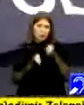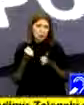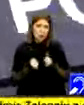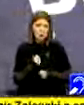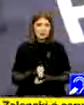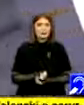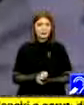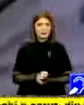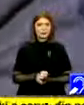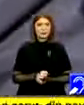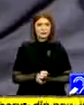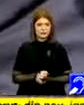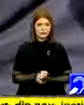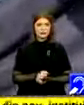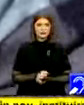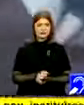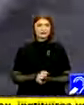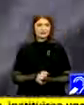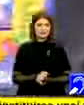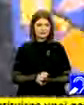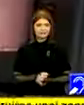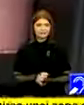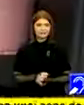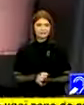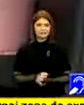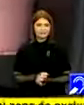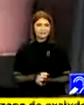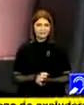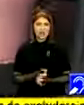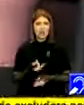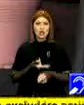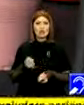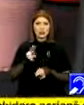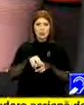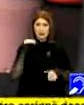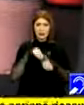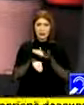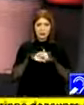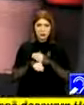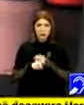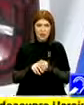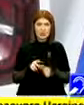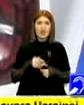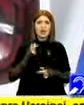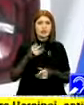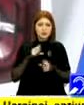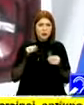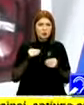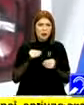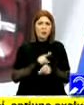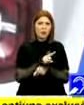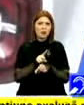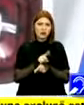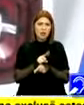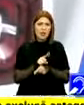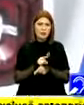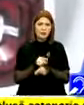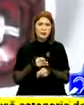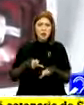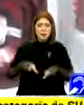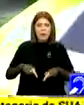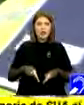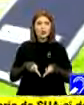hot coffee or a tea for a better ride? Cei mai mulți refugiați sunt de zile întregi pe drumuri și mai au încă mult până la